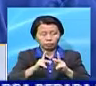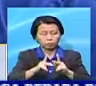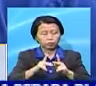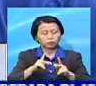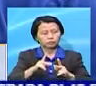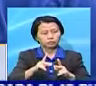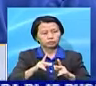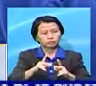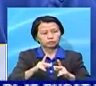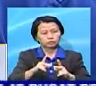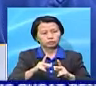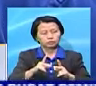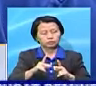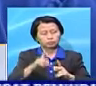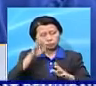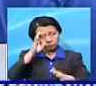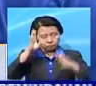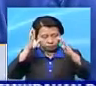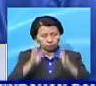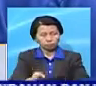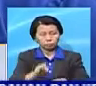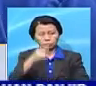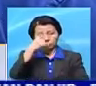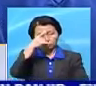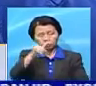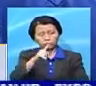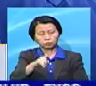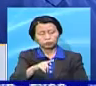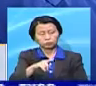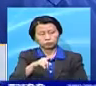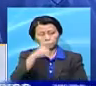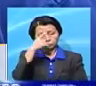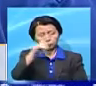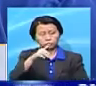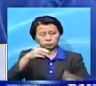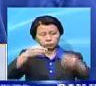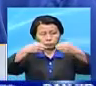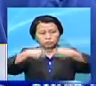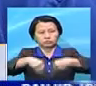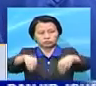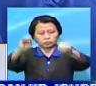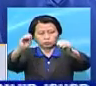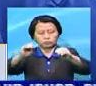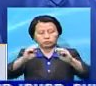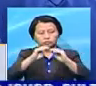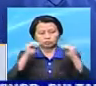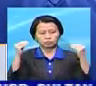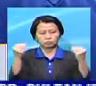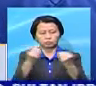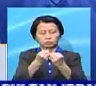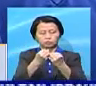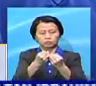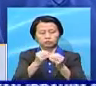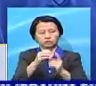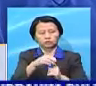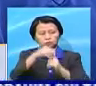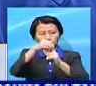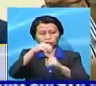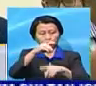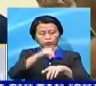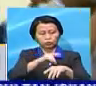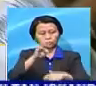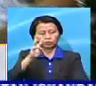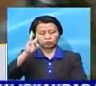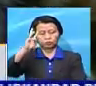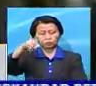yang tertentu untuk diberi, dijual kepada masyarakat khususannya warga Wilayah Persekutuan.